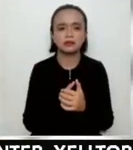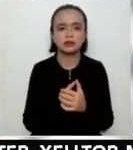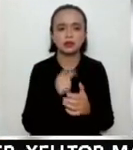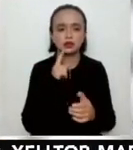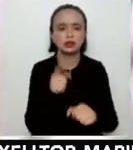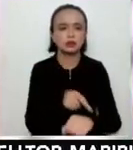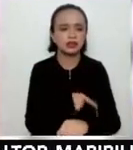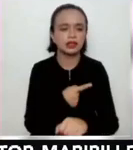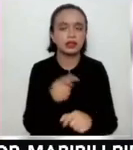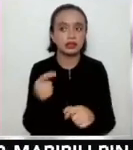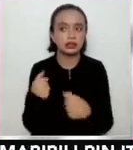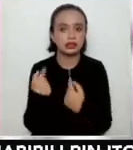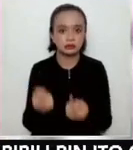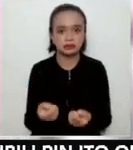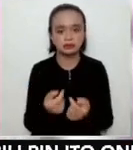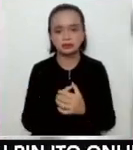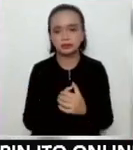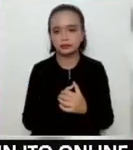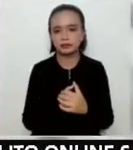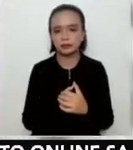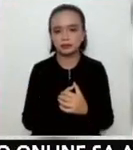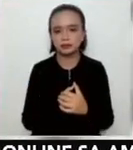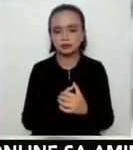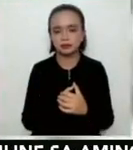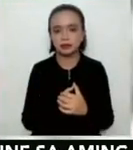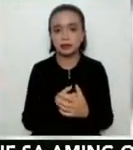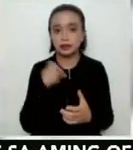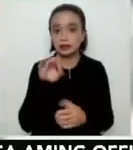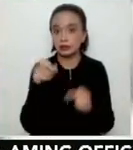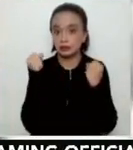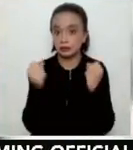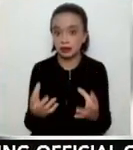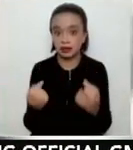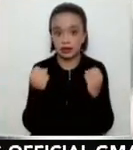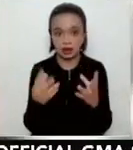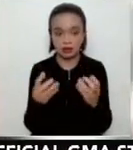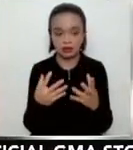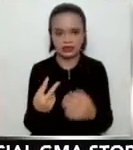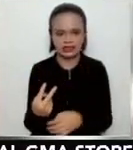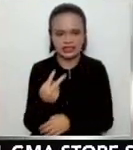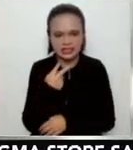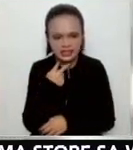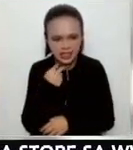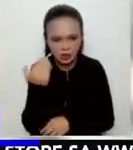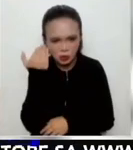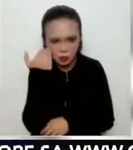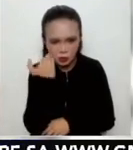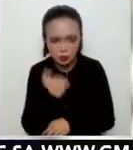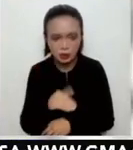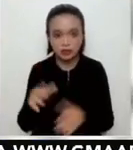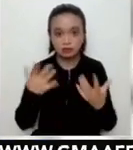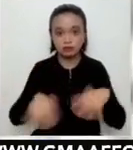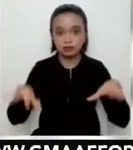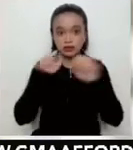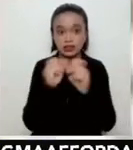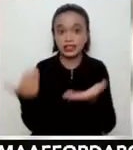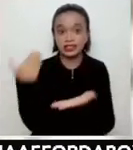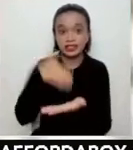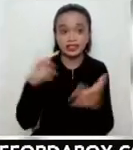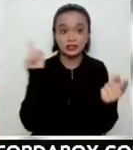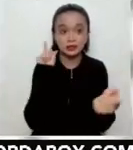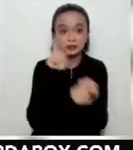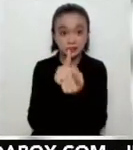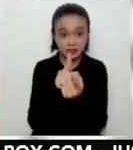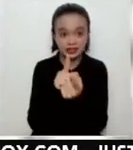forever, actually. At kung marami raw ang nabitin sa ending kung saan muling nagkita sina Fidel at Clay sa real